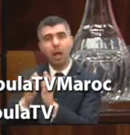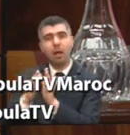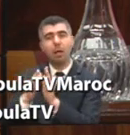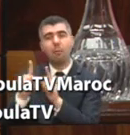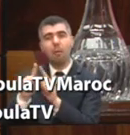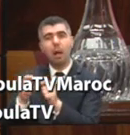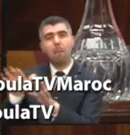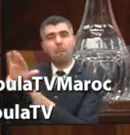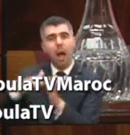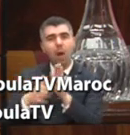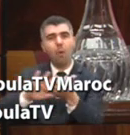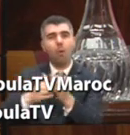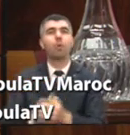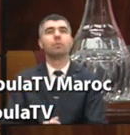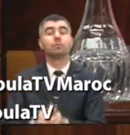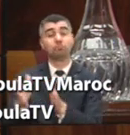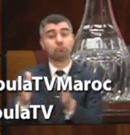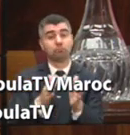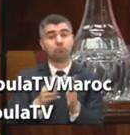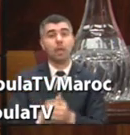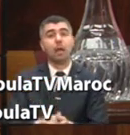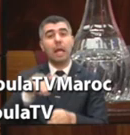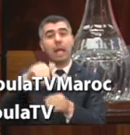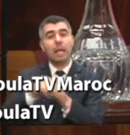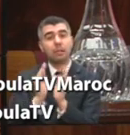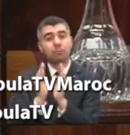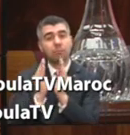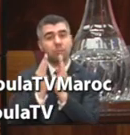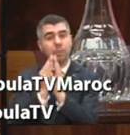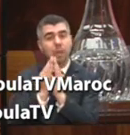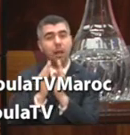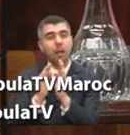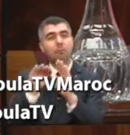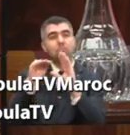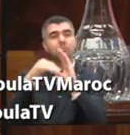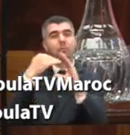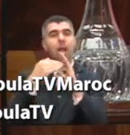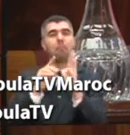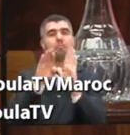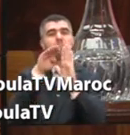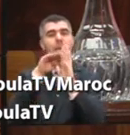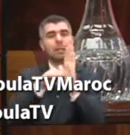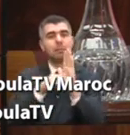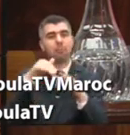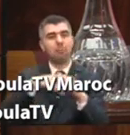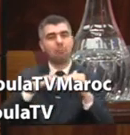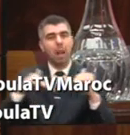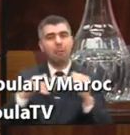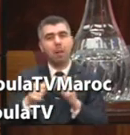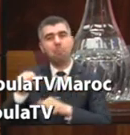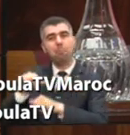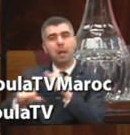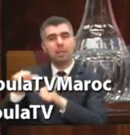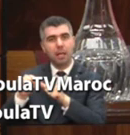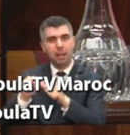فريق العدالة والتنمية توصل مكتب المجلس بمقترح قانون تنظيمي يقضي بتغيير المادتين